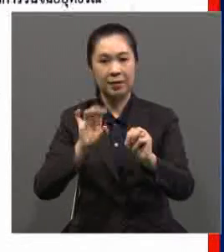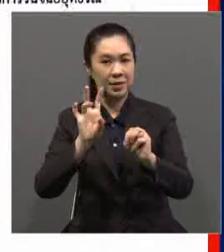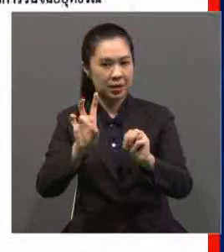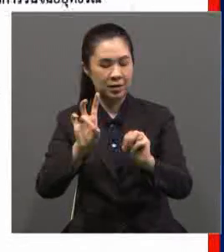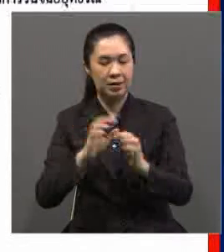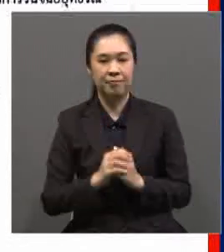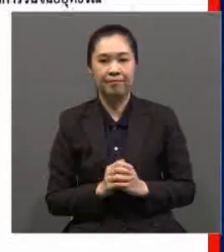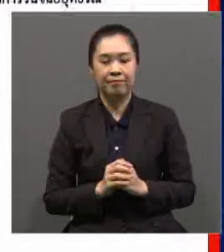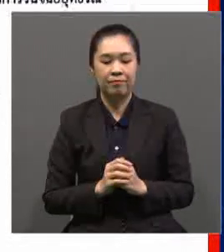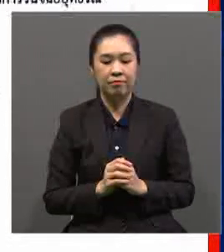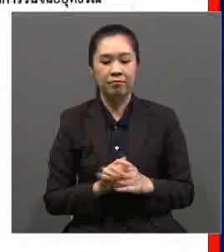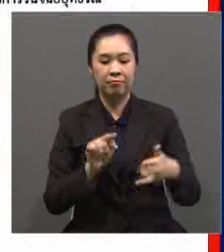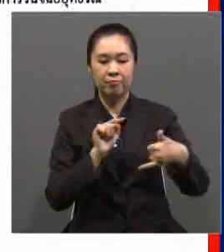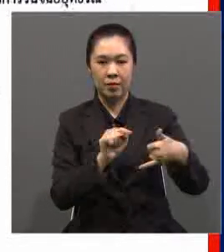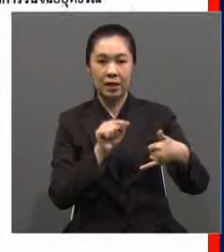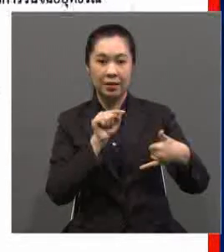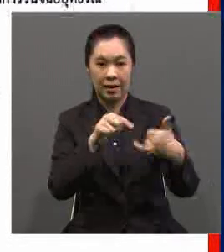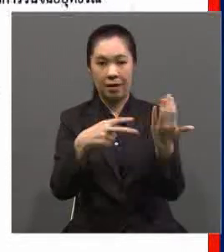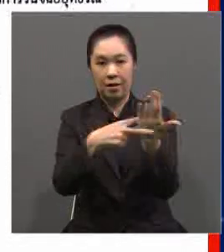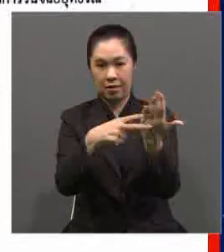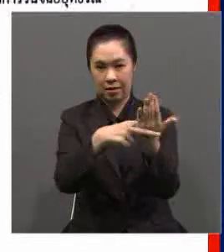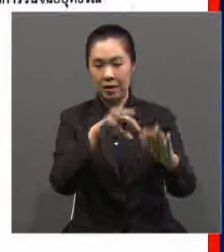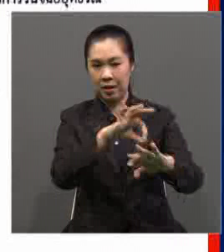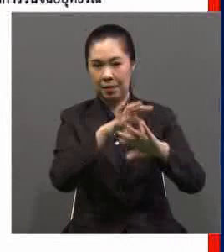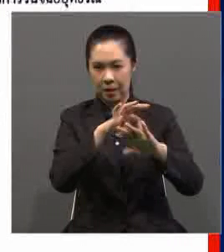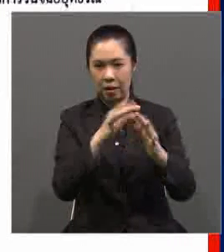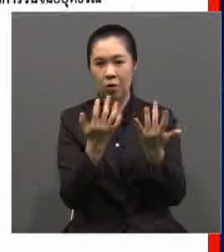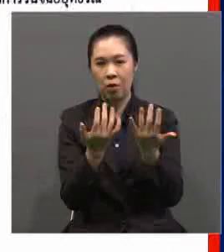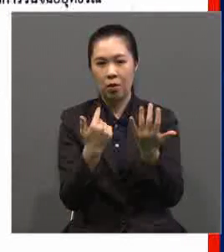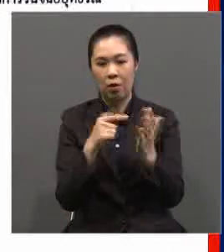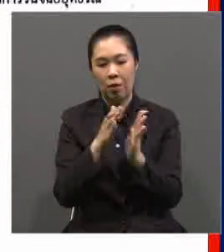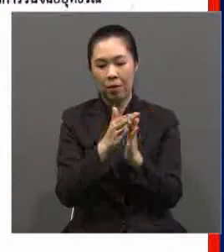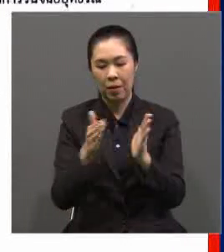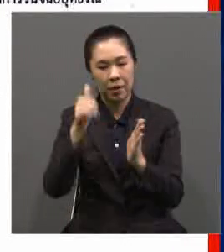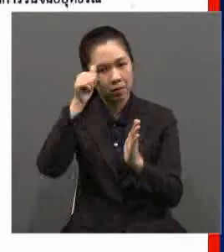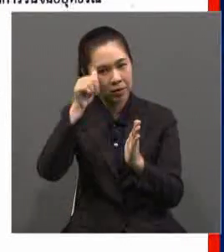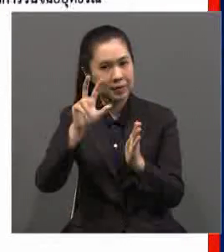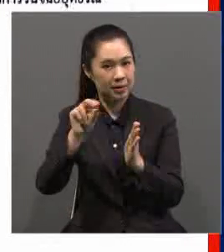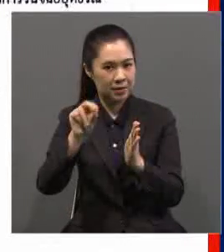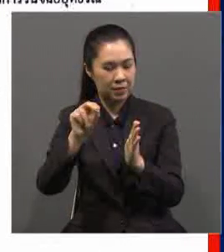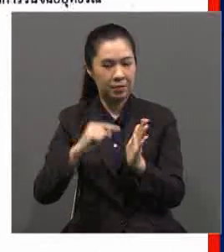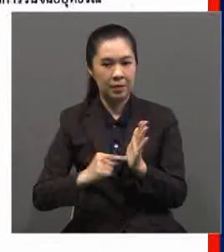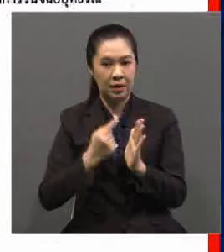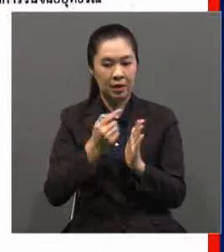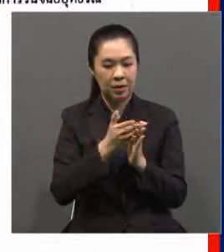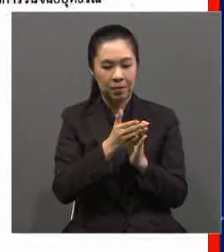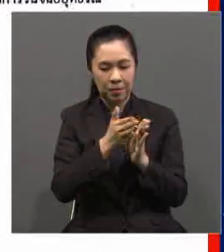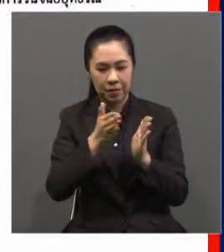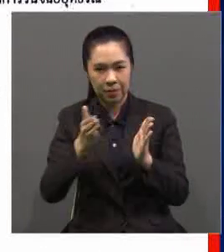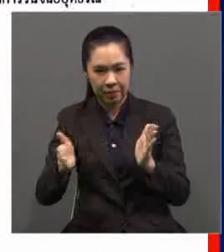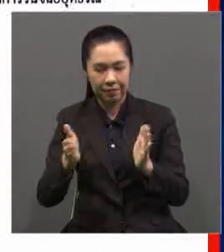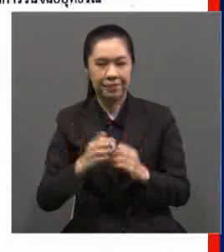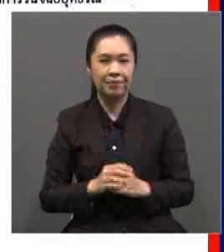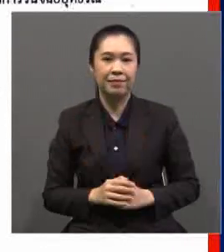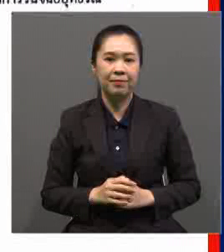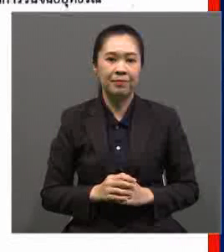ไรก็ตามนะคะผู้ถูกสั่งให้ออกจากราชการไว้ก่อนมีสิทธิ์ที่จะอุทธรณ์ค่ะภายใน30วันนับตั้งแต่วันทราบคำสั่งต้อง